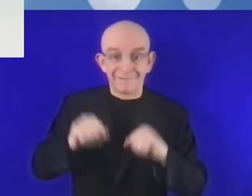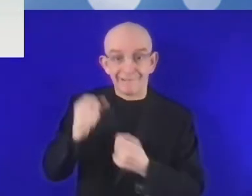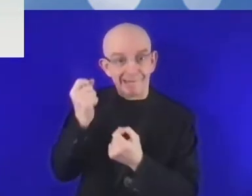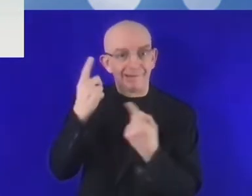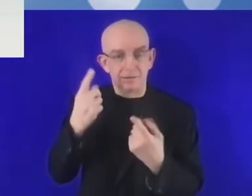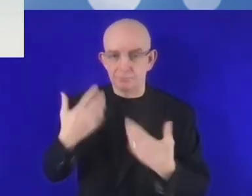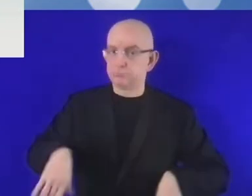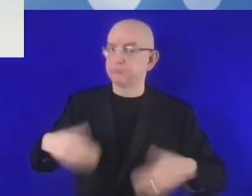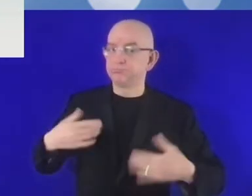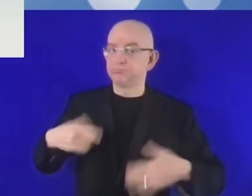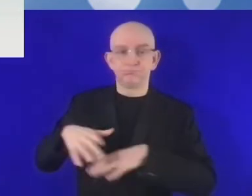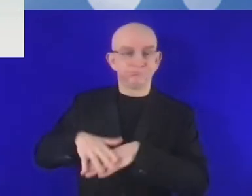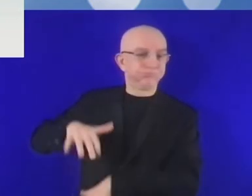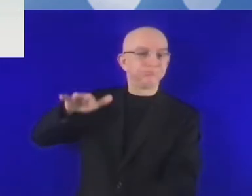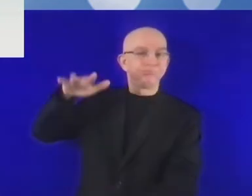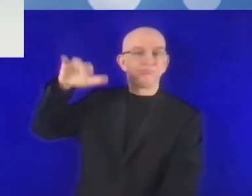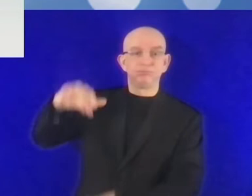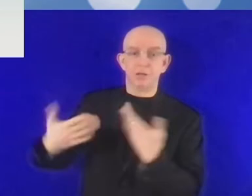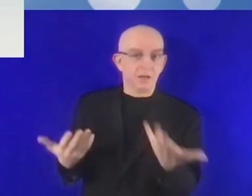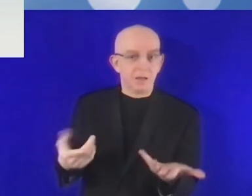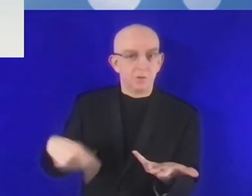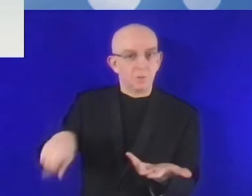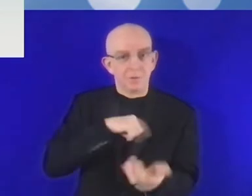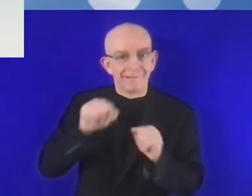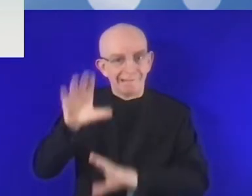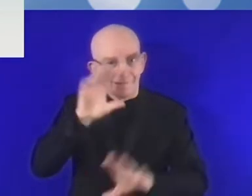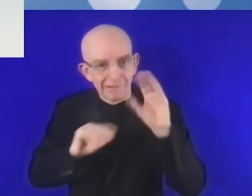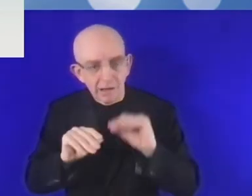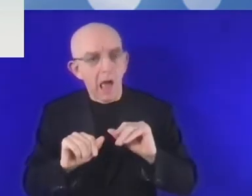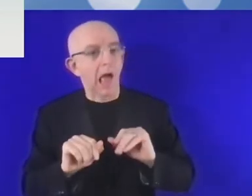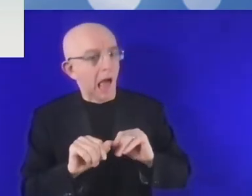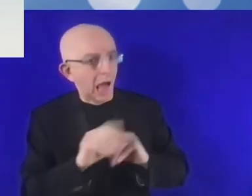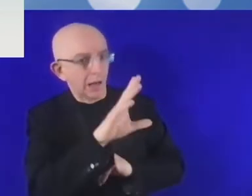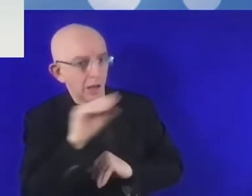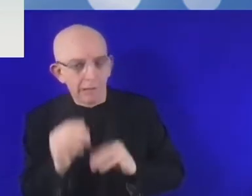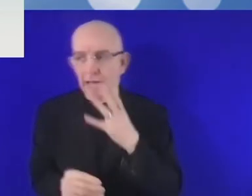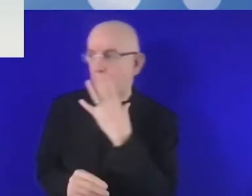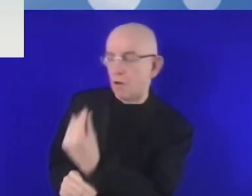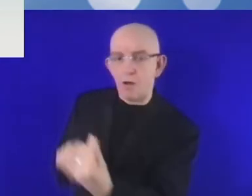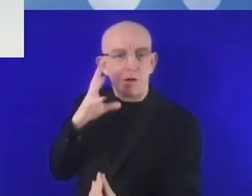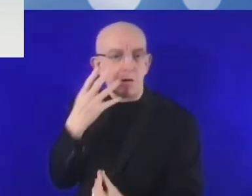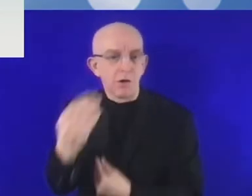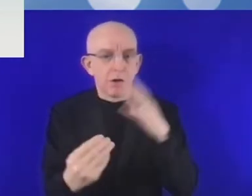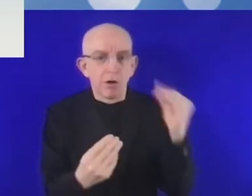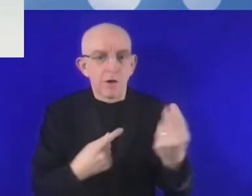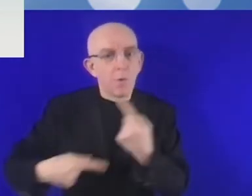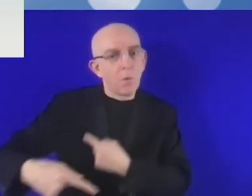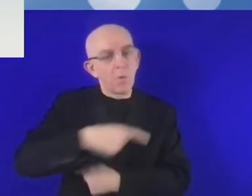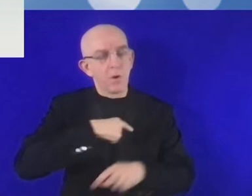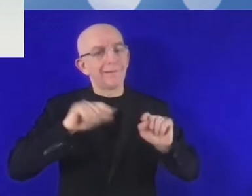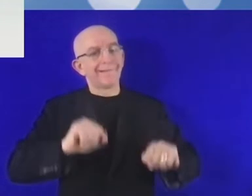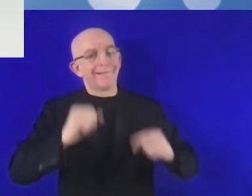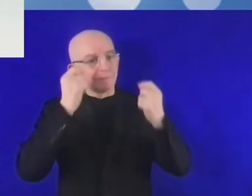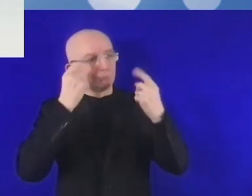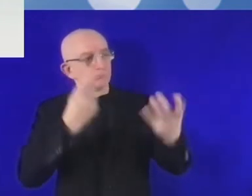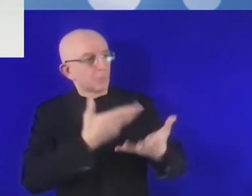سوف نستفيد من تجارب الآخرين ونفتح باب الحوار على أوسع